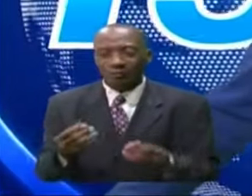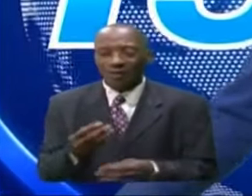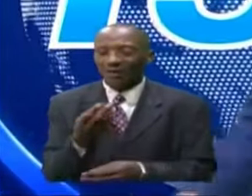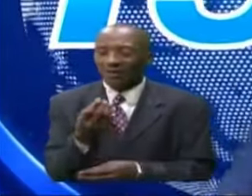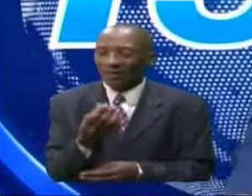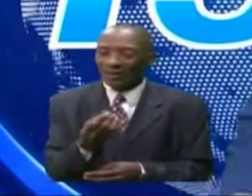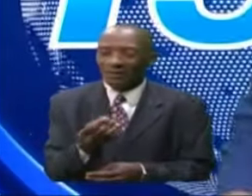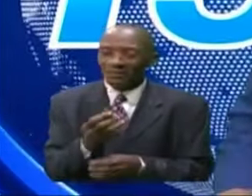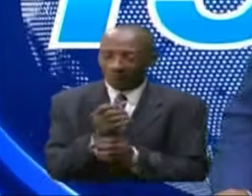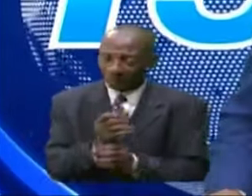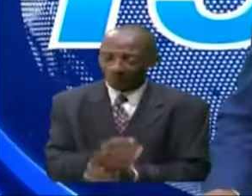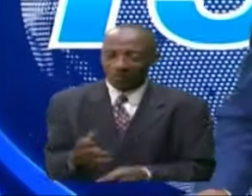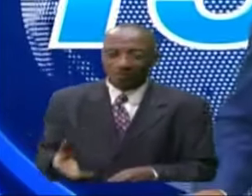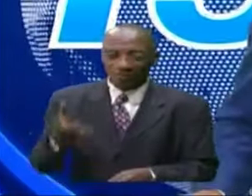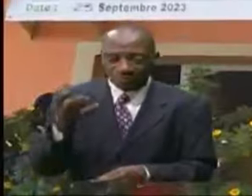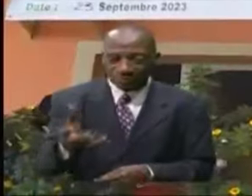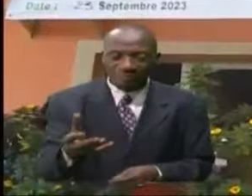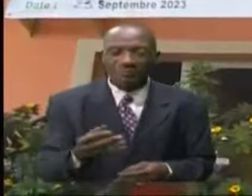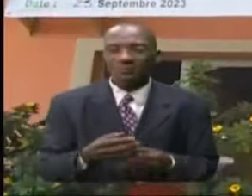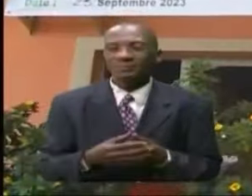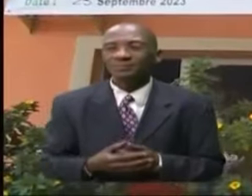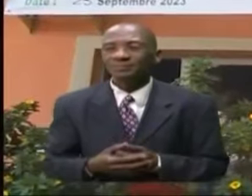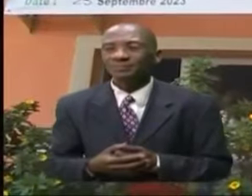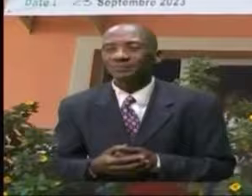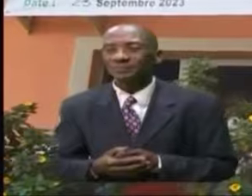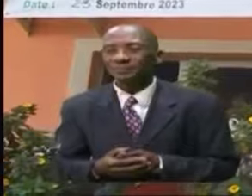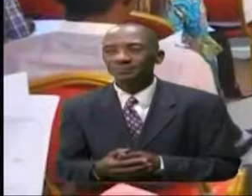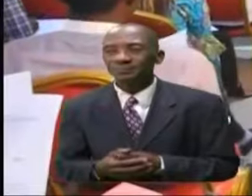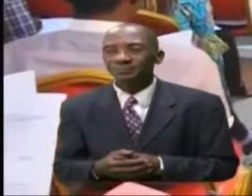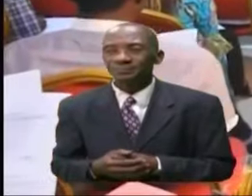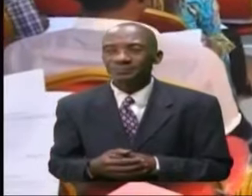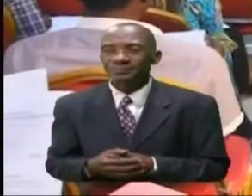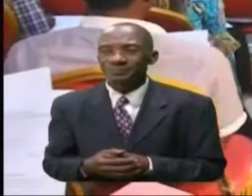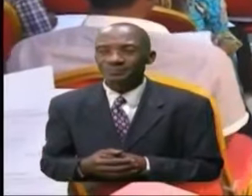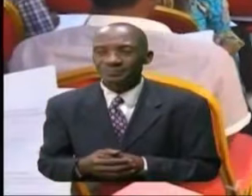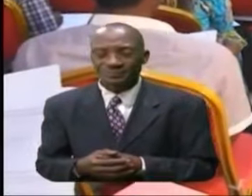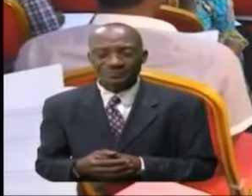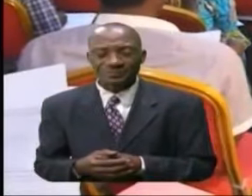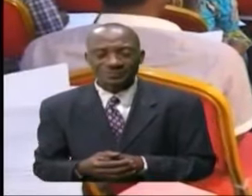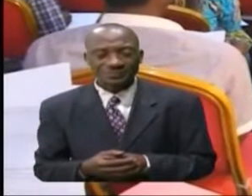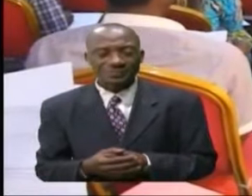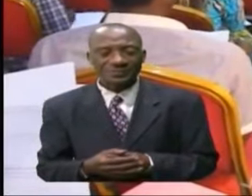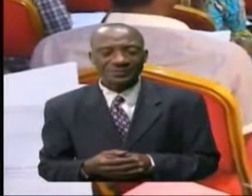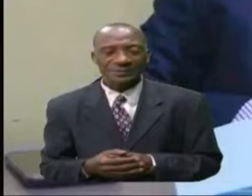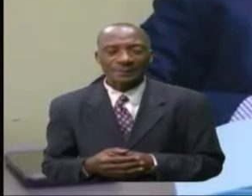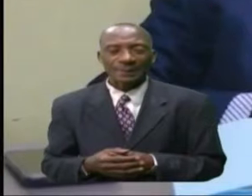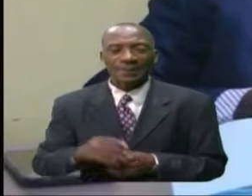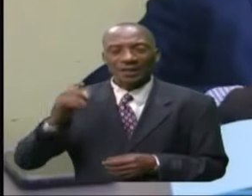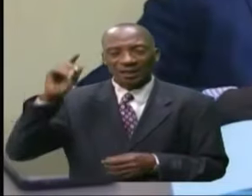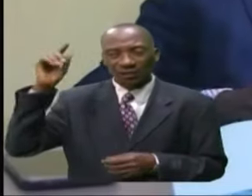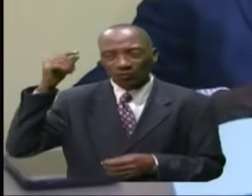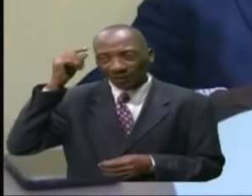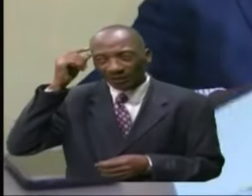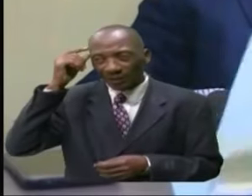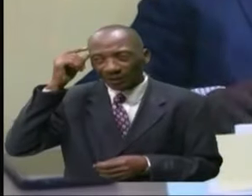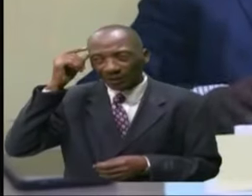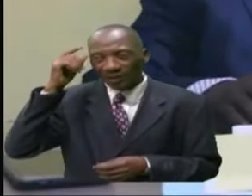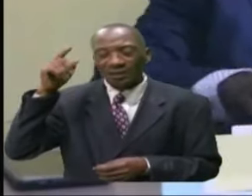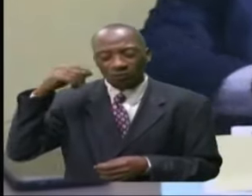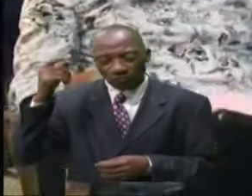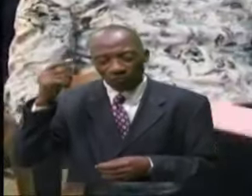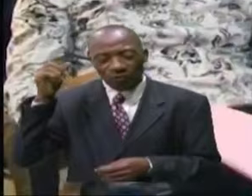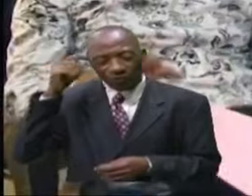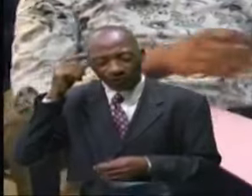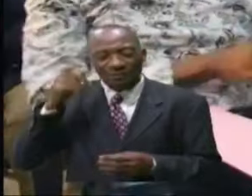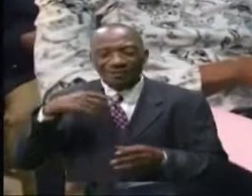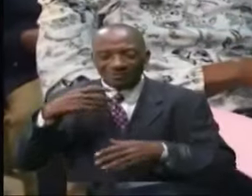dit Émilie Gaïdon. Ce vaste projet du gouvernement financé par la Banque mondiale Piforest vise à améliorer la